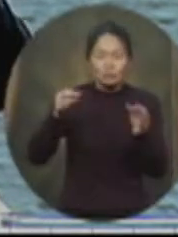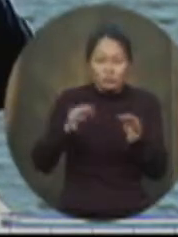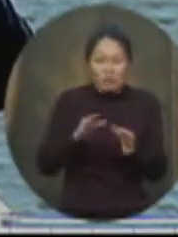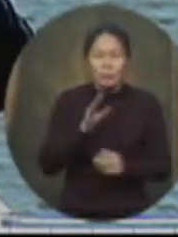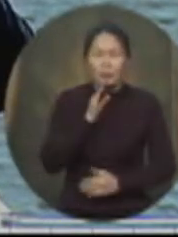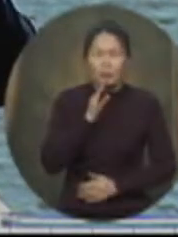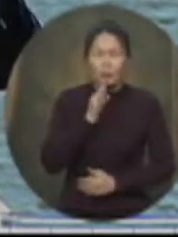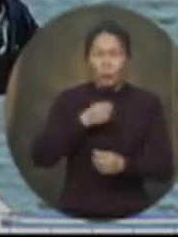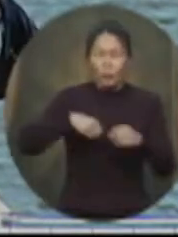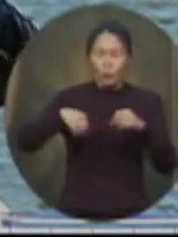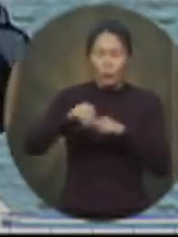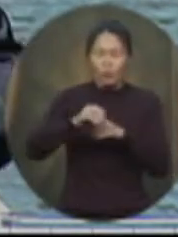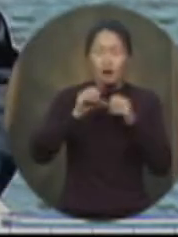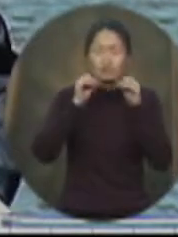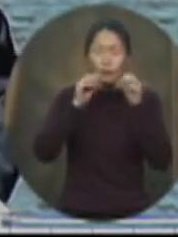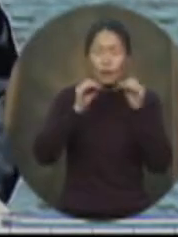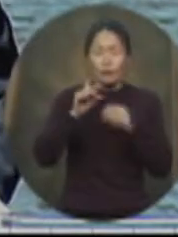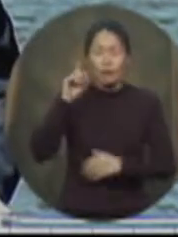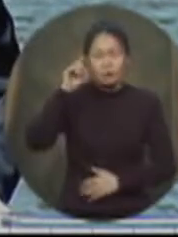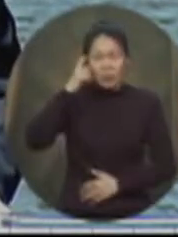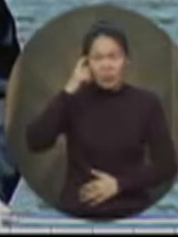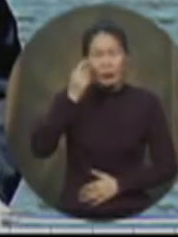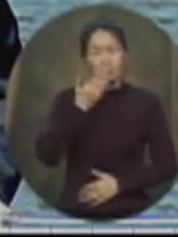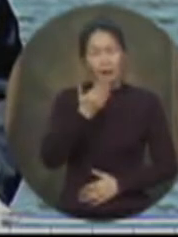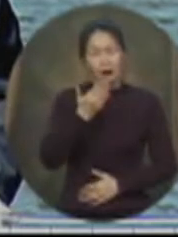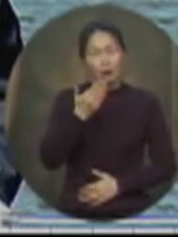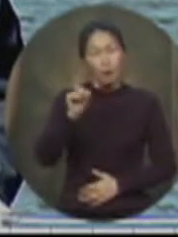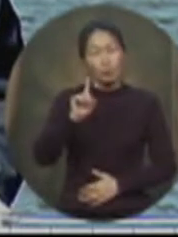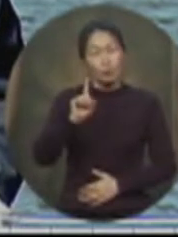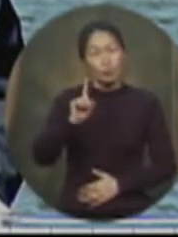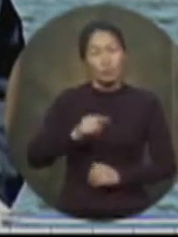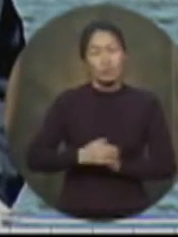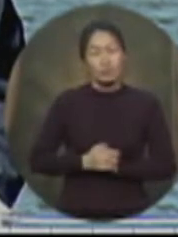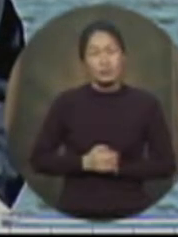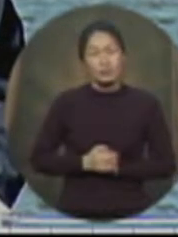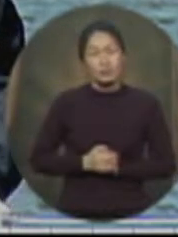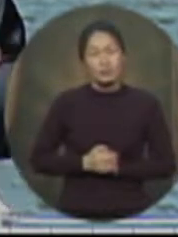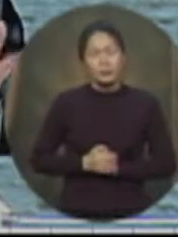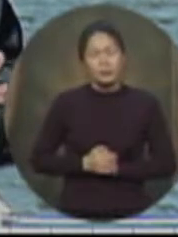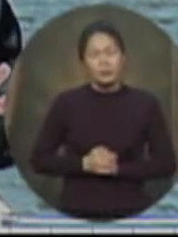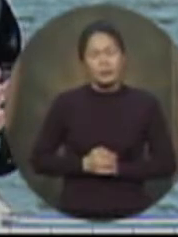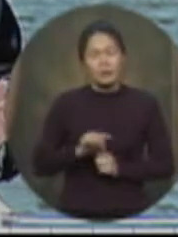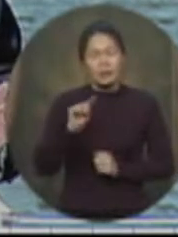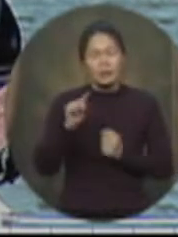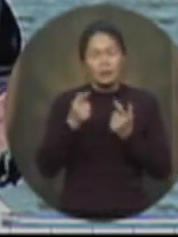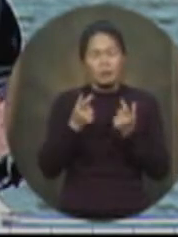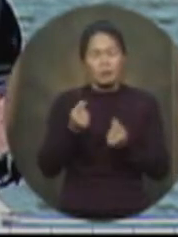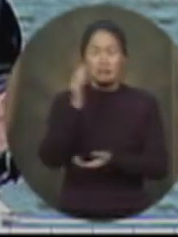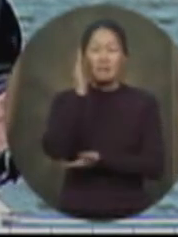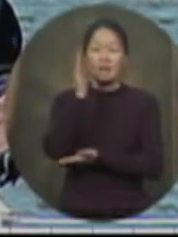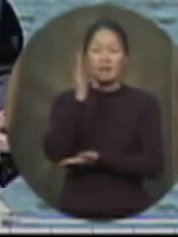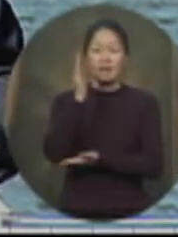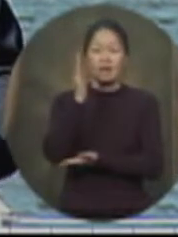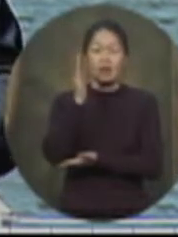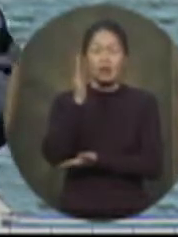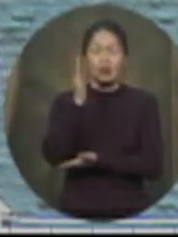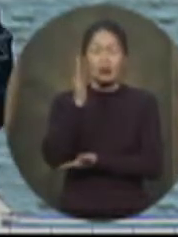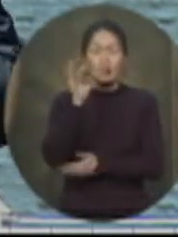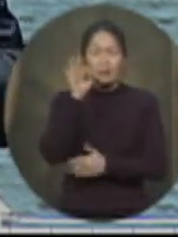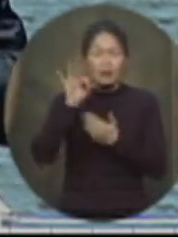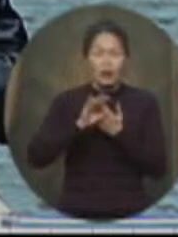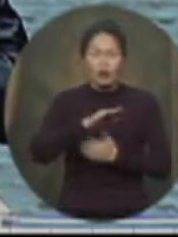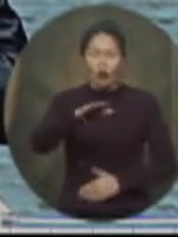그들에게 전도를 할 그런 생각을 할 수 있었을까 이야기가 마 내게